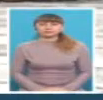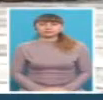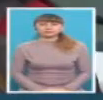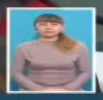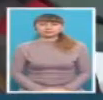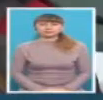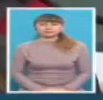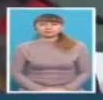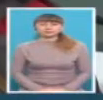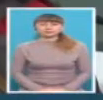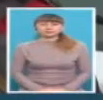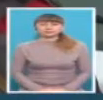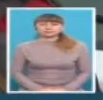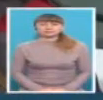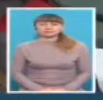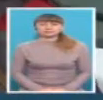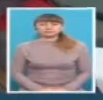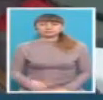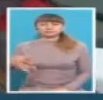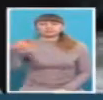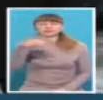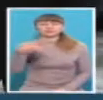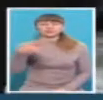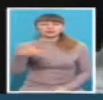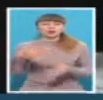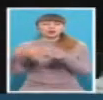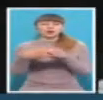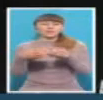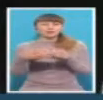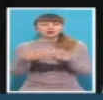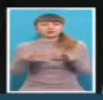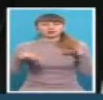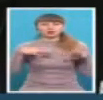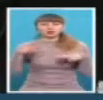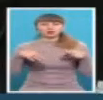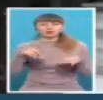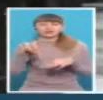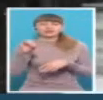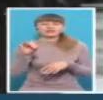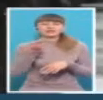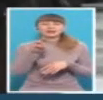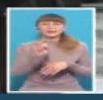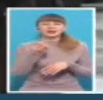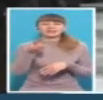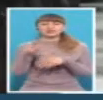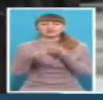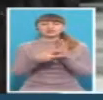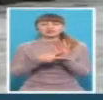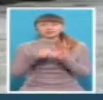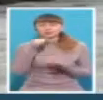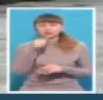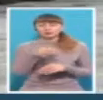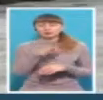защиты. Қыс мезгілінде туындайтын төтенше жағдайлар кезінде өзара іс-қимылдар жүйесі пысықталды. Сондай-ақ